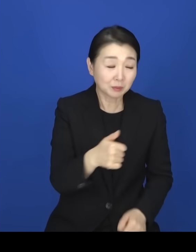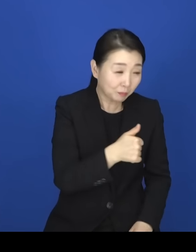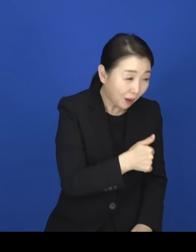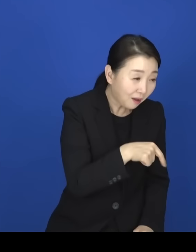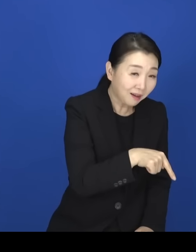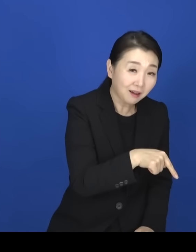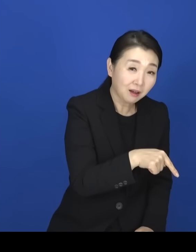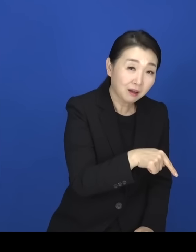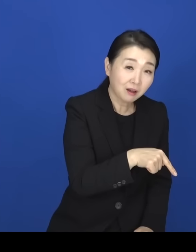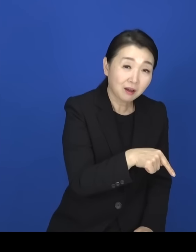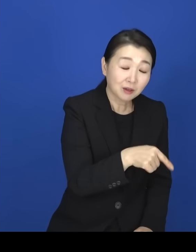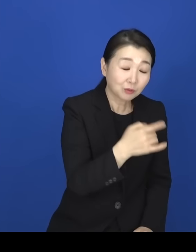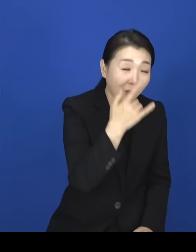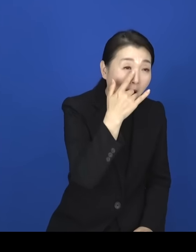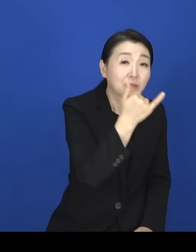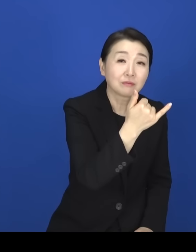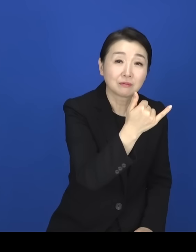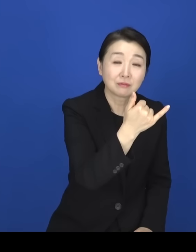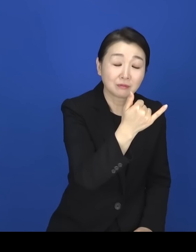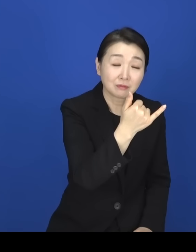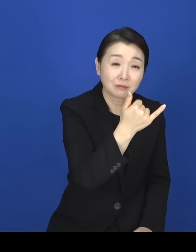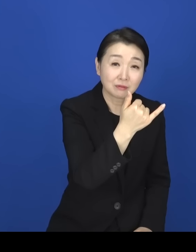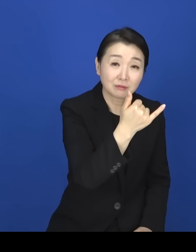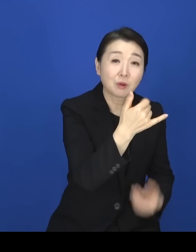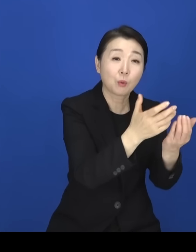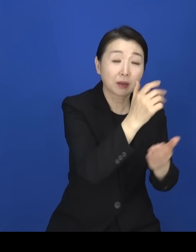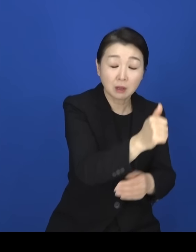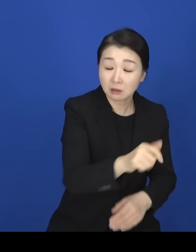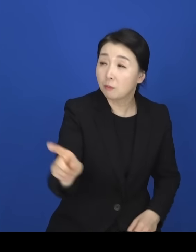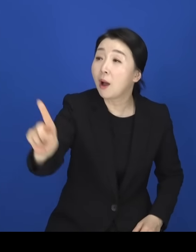또 학부형 회장이 돼 있어요. 지금 뭐 하시는 거죠?